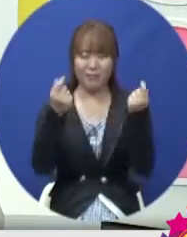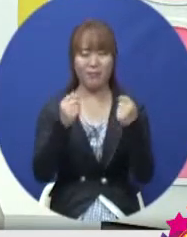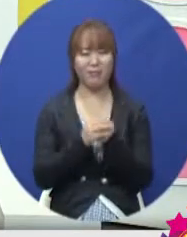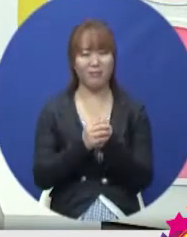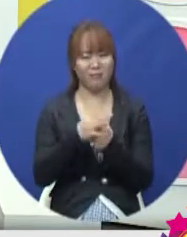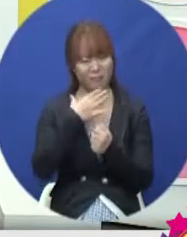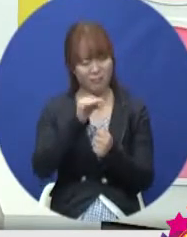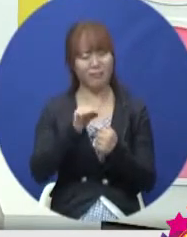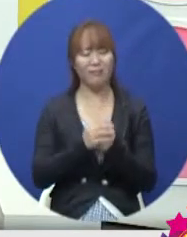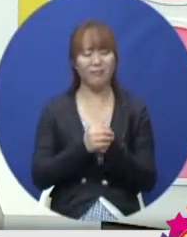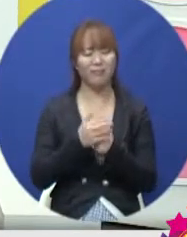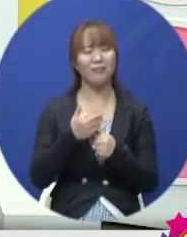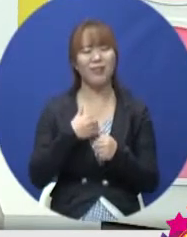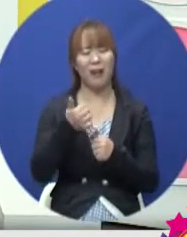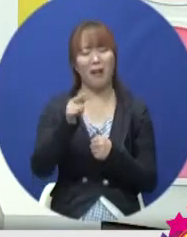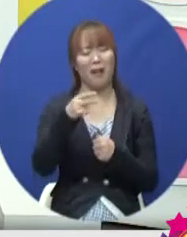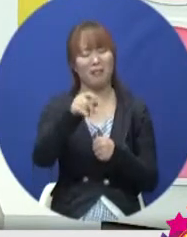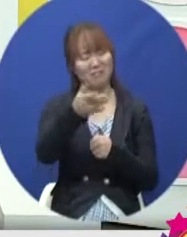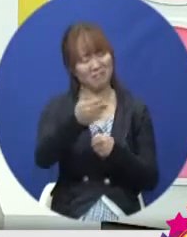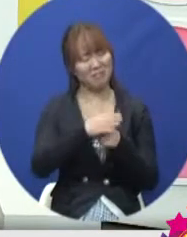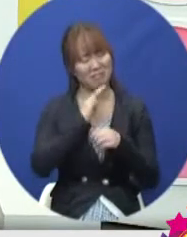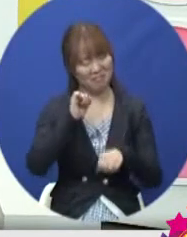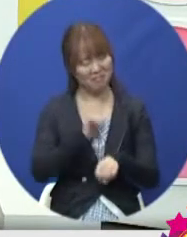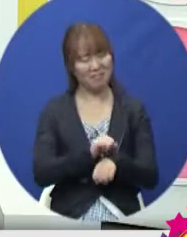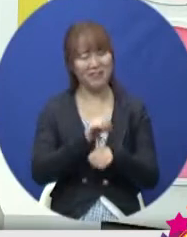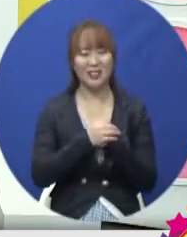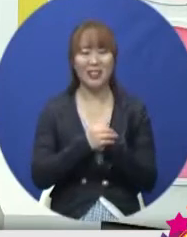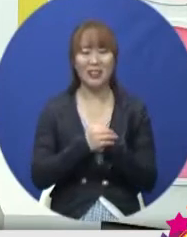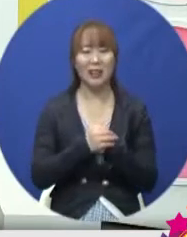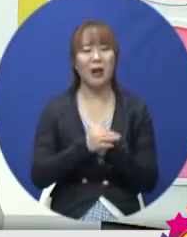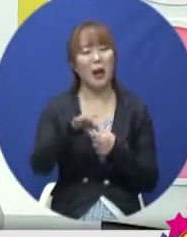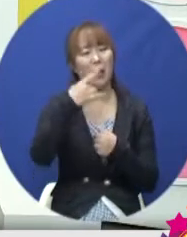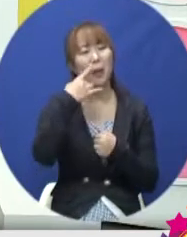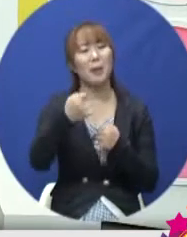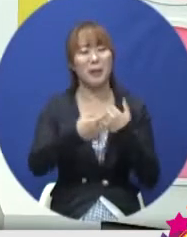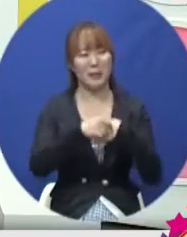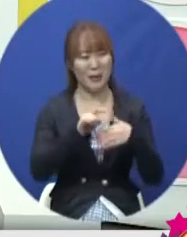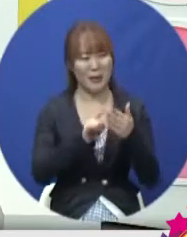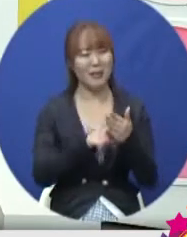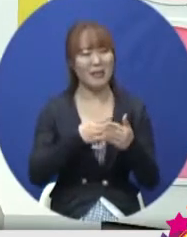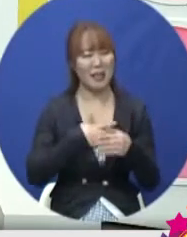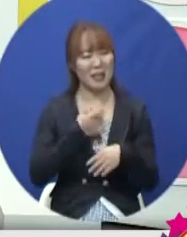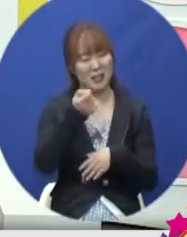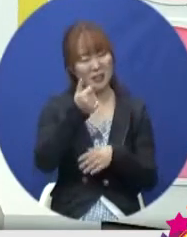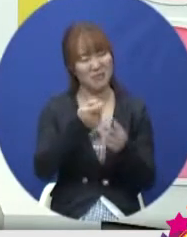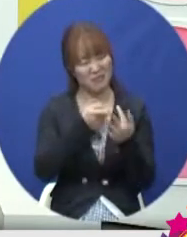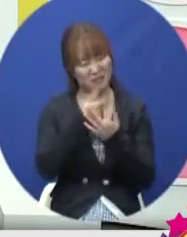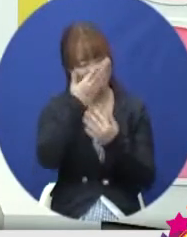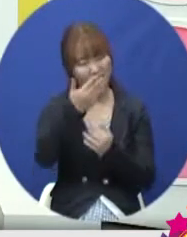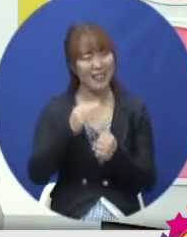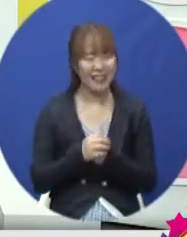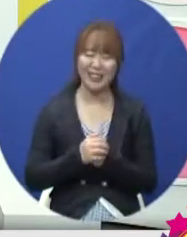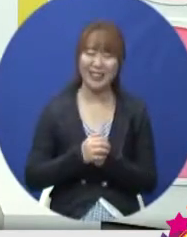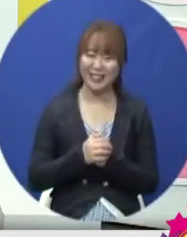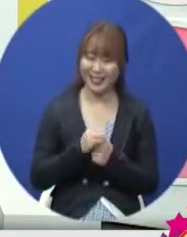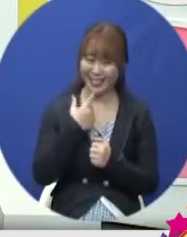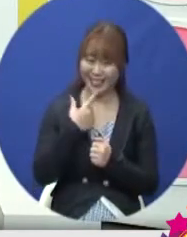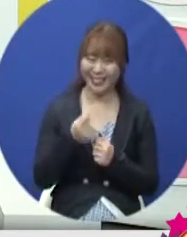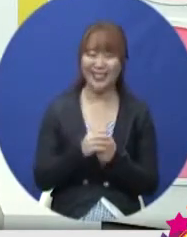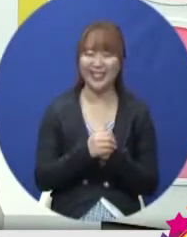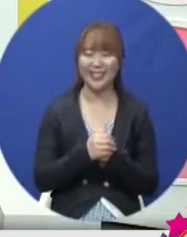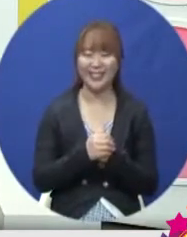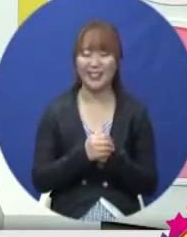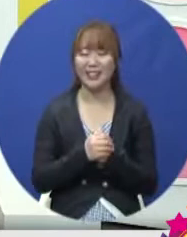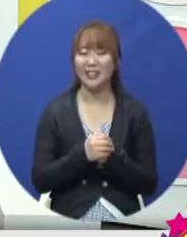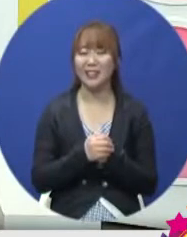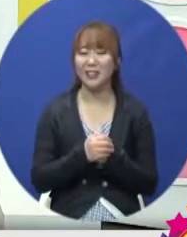아, 그렇죠. 우리 하명재 씨는 모르는 게 없어. 아이, 그 어머님들 마음은 제가 조금 압니다. 아, 그래요?